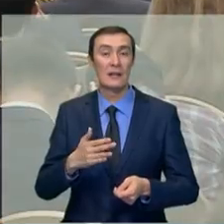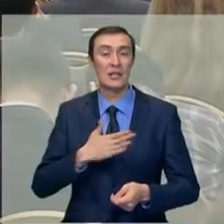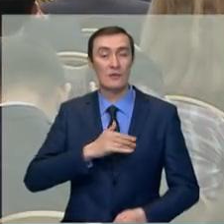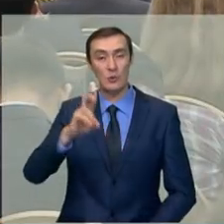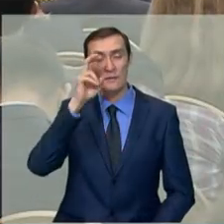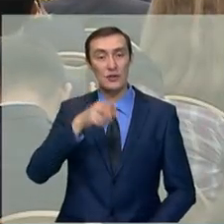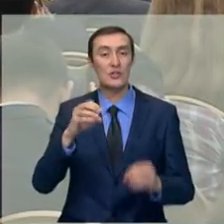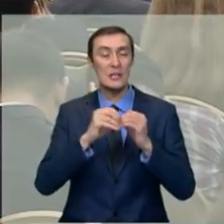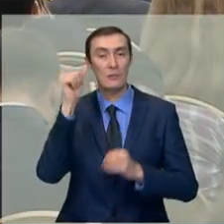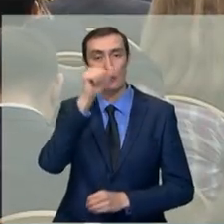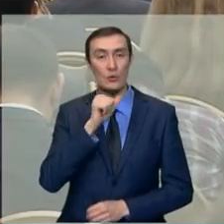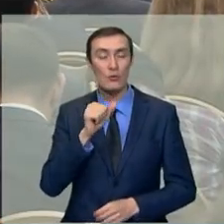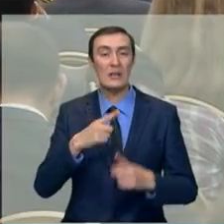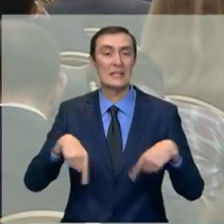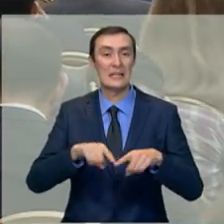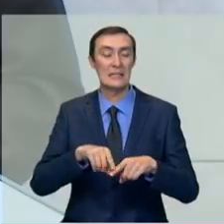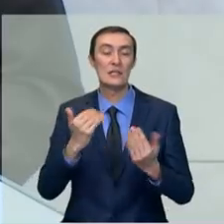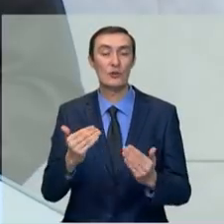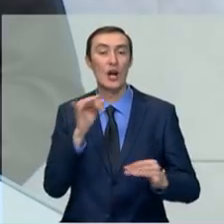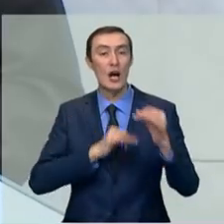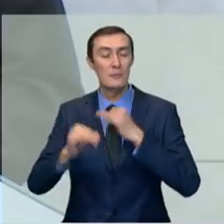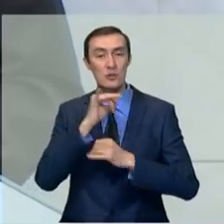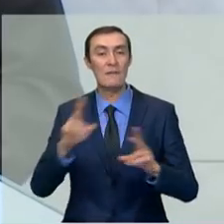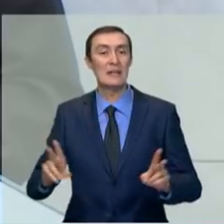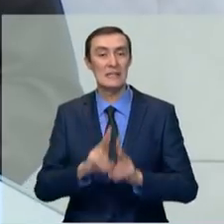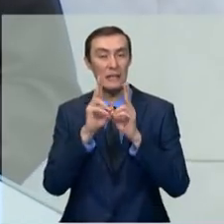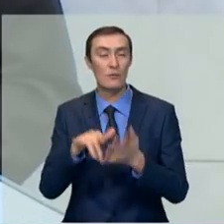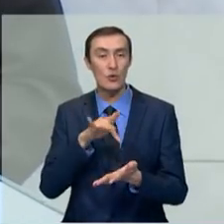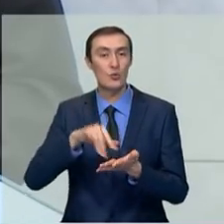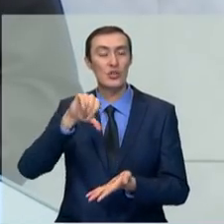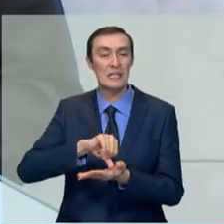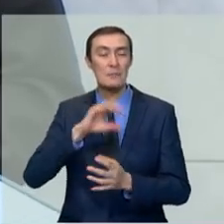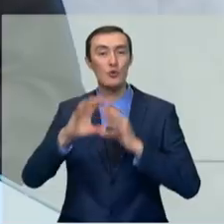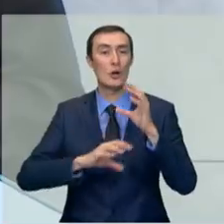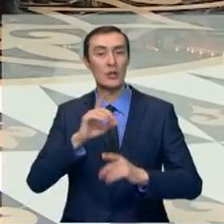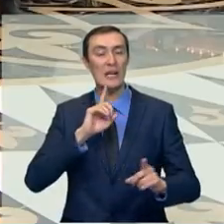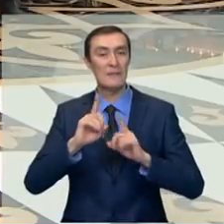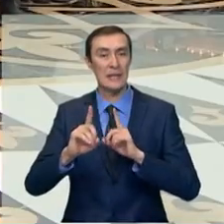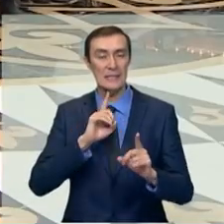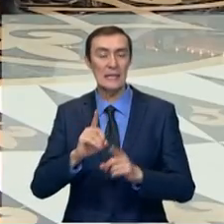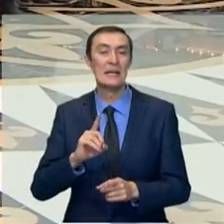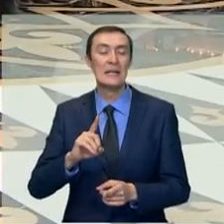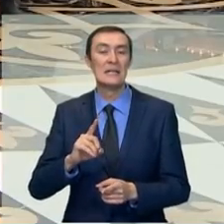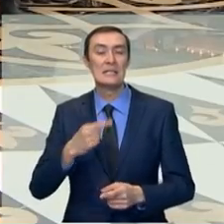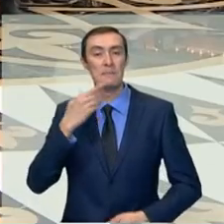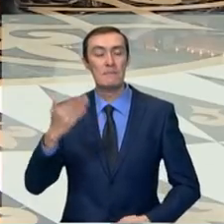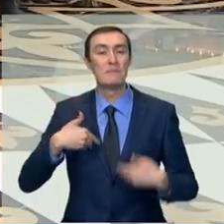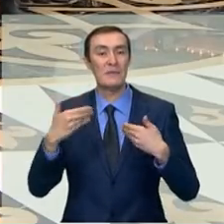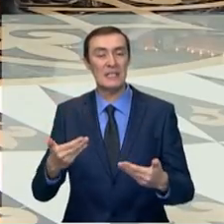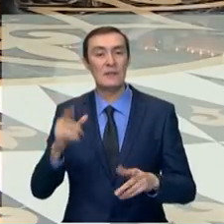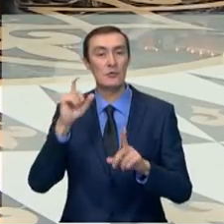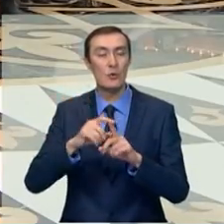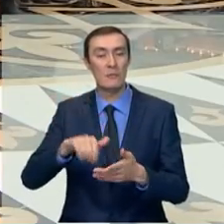2010 году в этой организации обсудили сегодня в Астане участники международной конференции. С приветственным словом